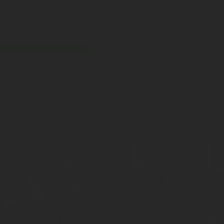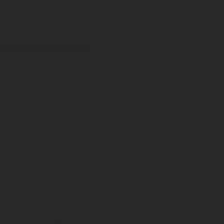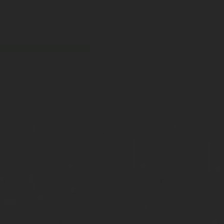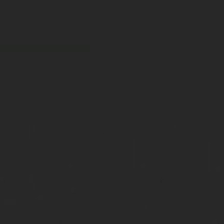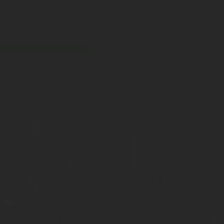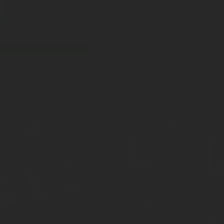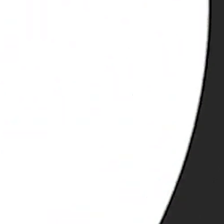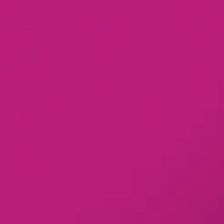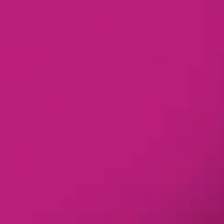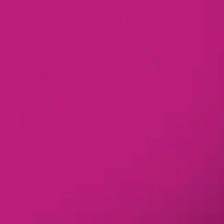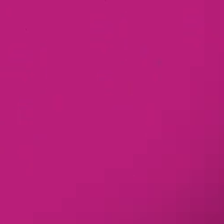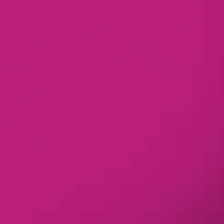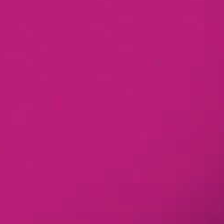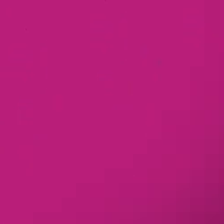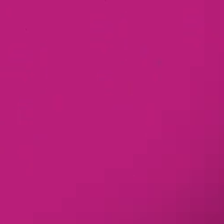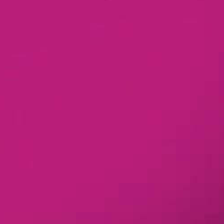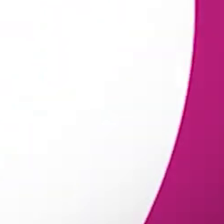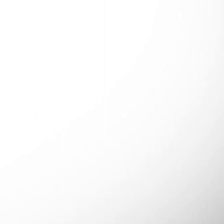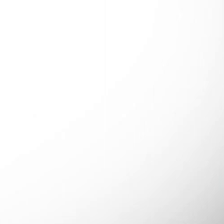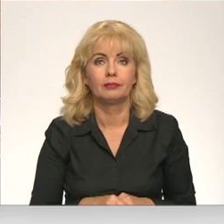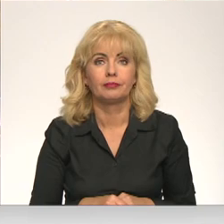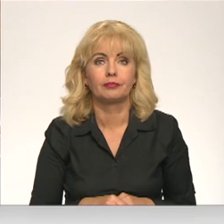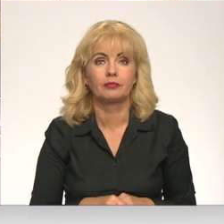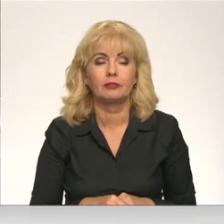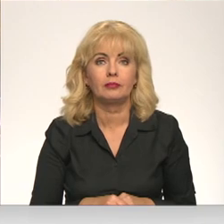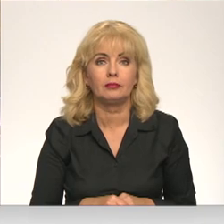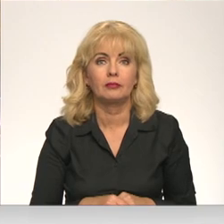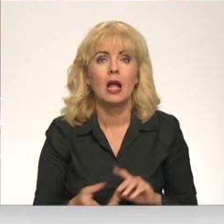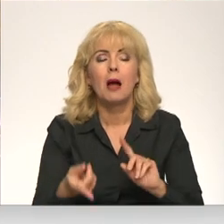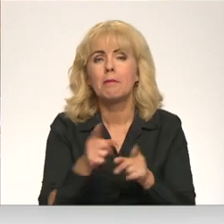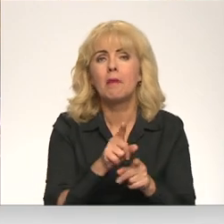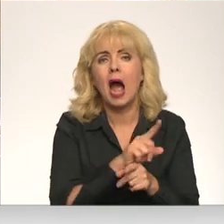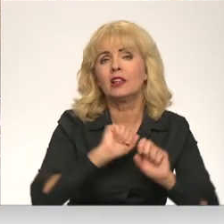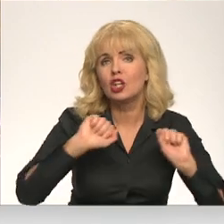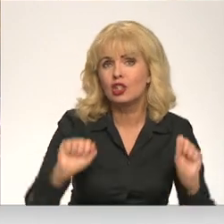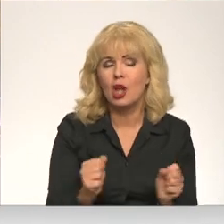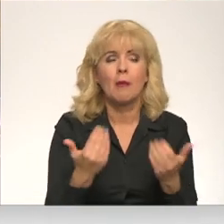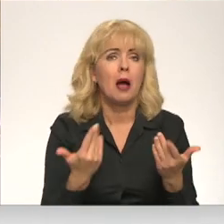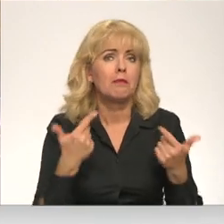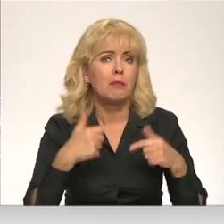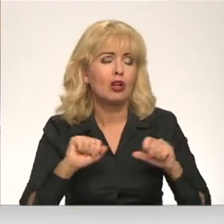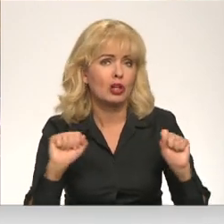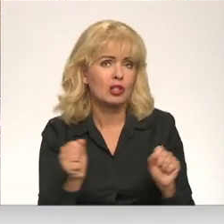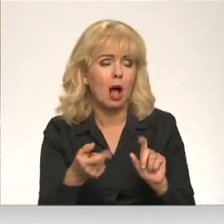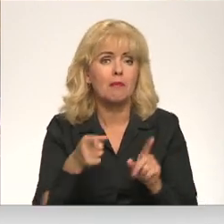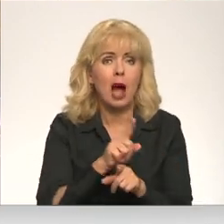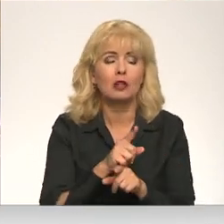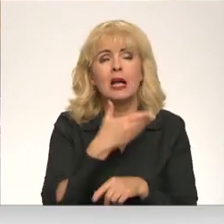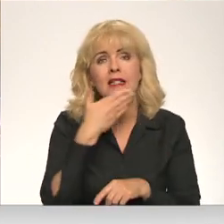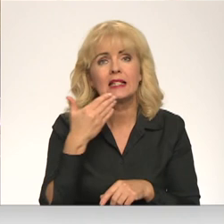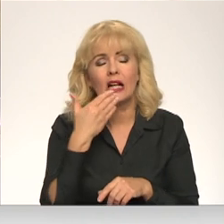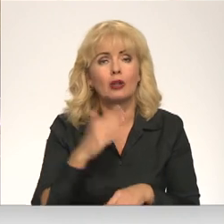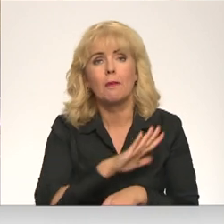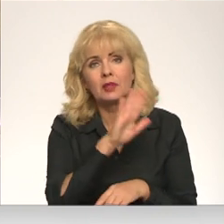Re, viss ēters ir te! Tik mainīga ziema kā pašlaik, kad sals mijas ar siltākām dienām